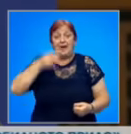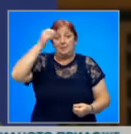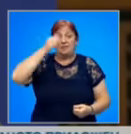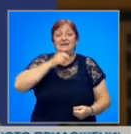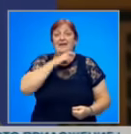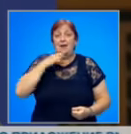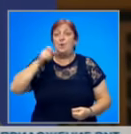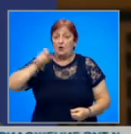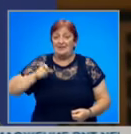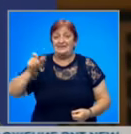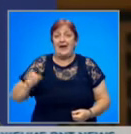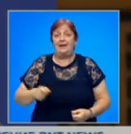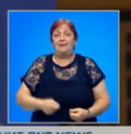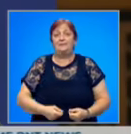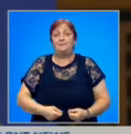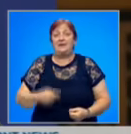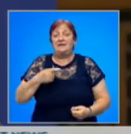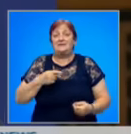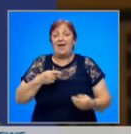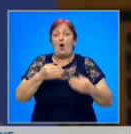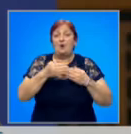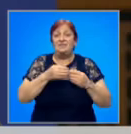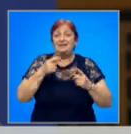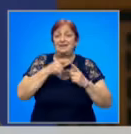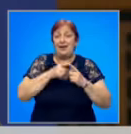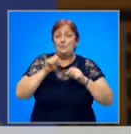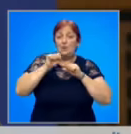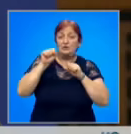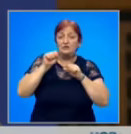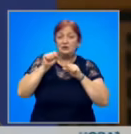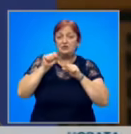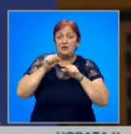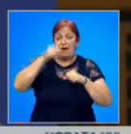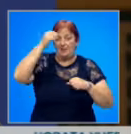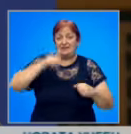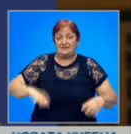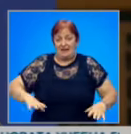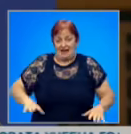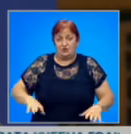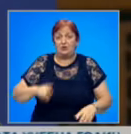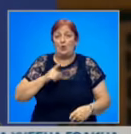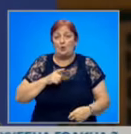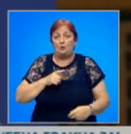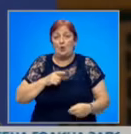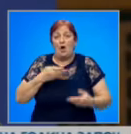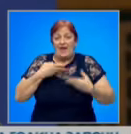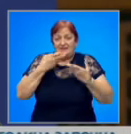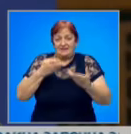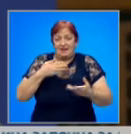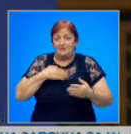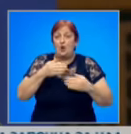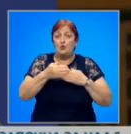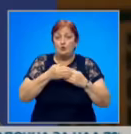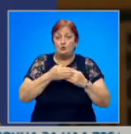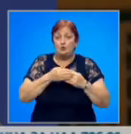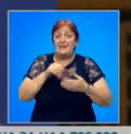български полицаи се отнасят към протестиращи български граждани, които изразяваха своето